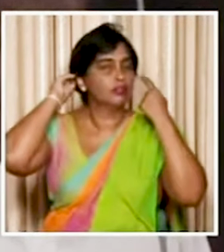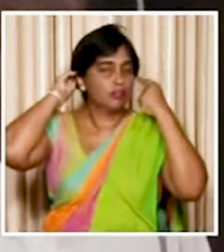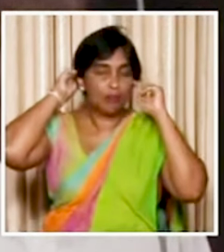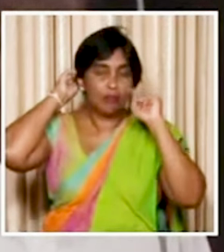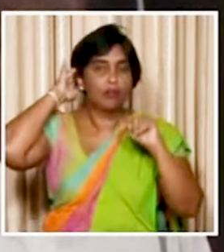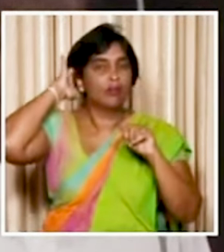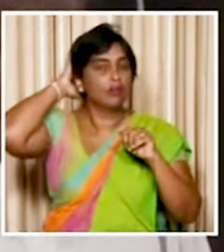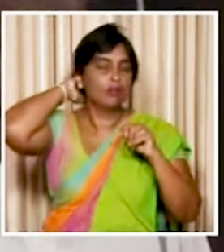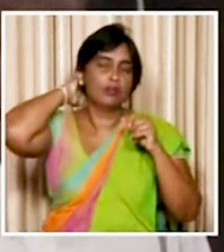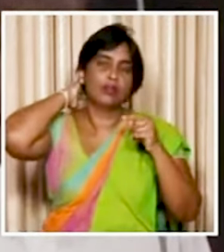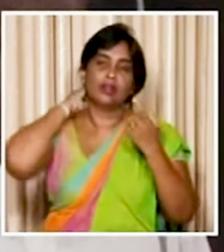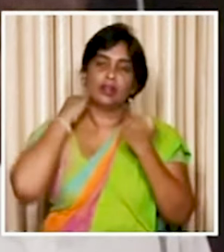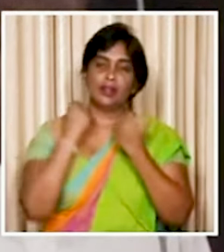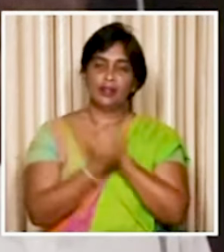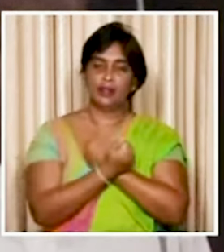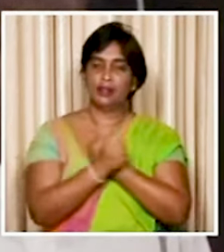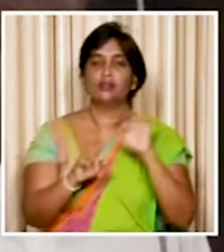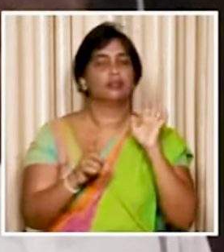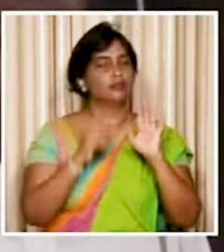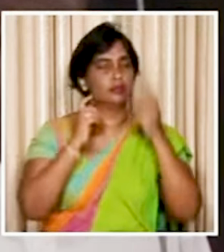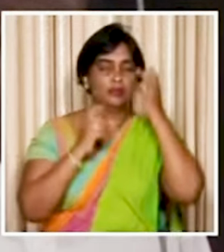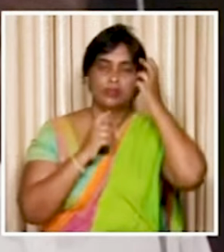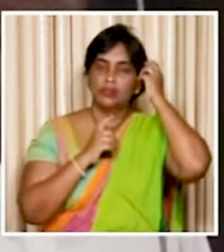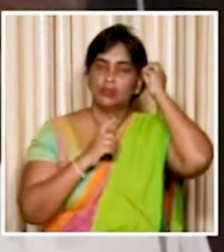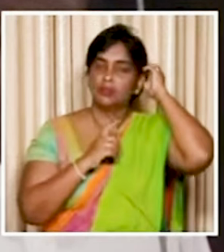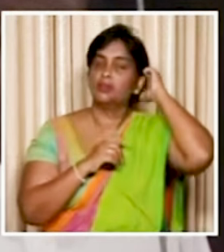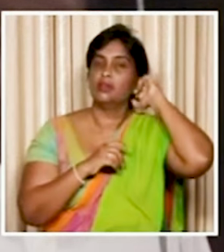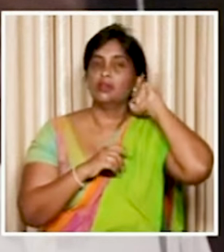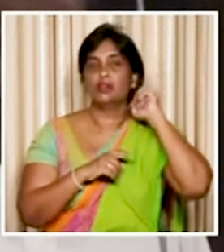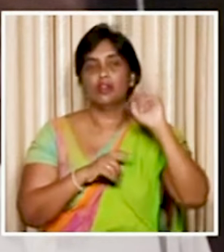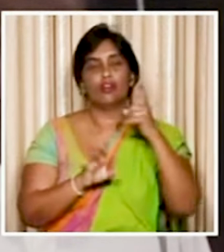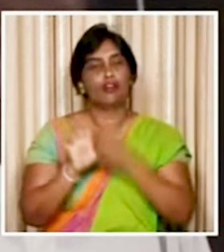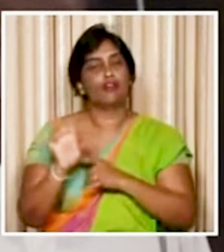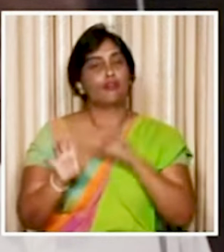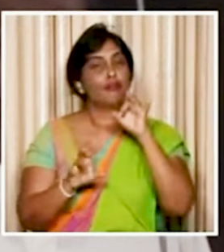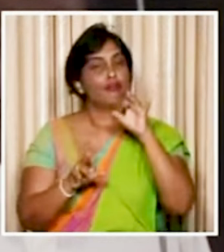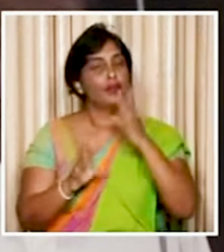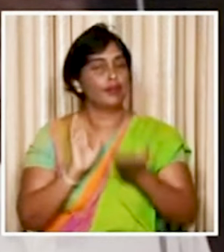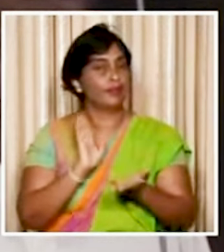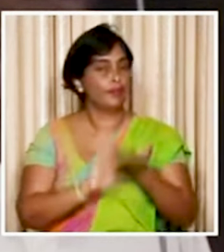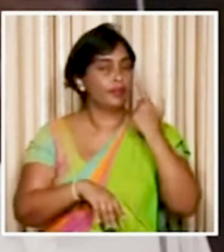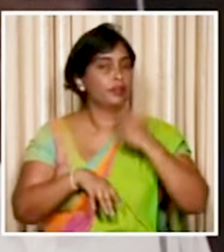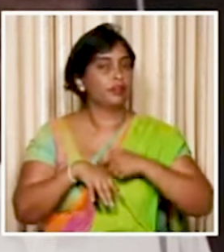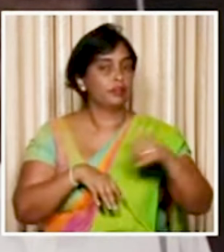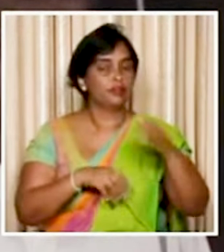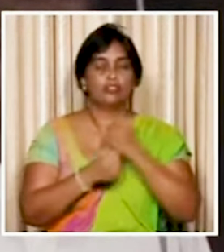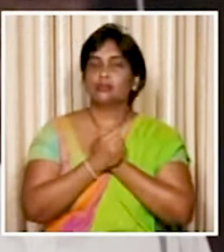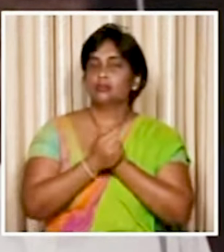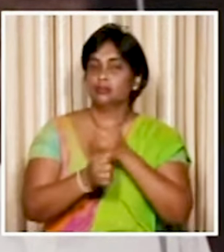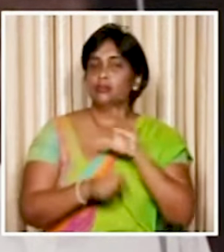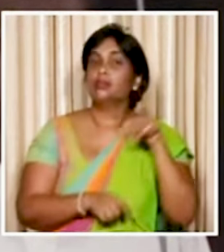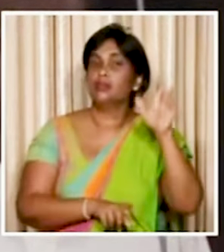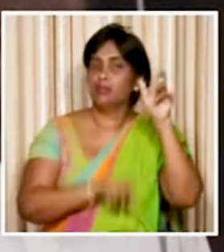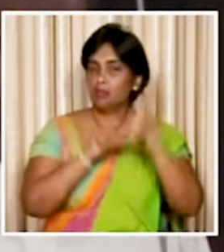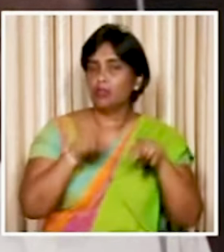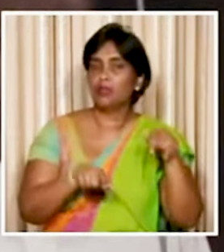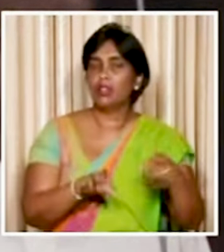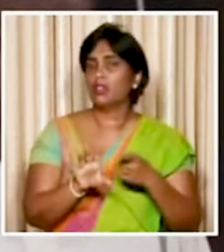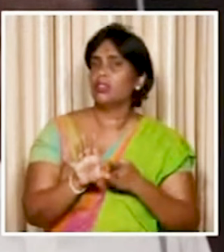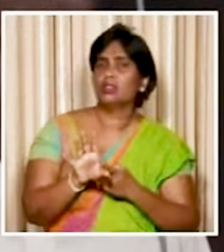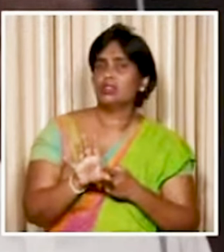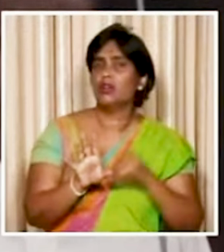சிறையில் தண்டனை அனுபவித்துக் கொண்டிருக்கிறார்கள், அவர்கள் தற்போது முதிர்ச்சி அடைந்திருக்கிறார்கள், அவர்கள் இளைஞர்கள் அல்ல, வயது